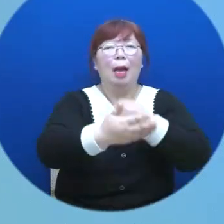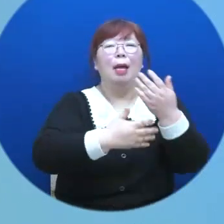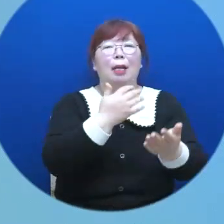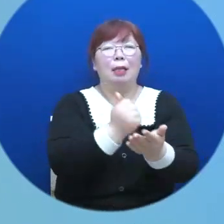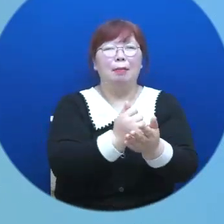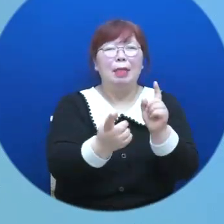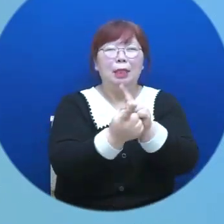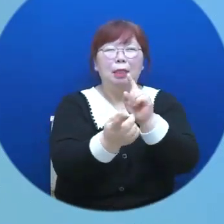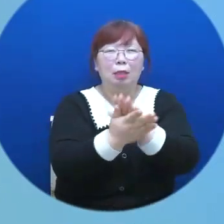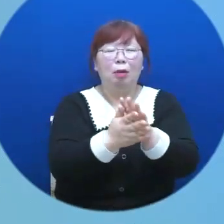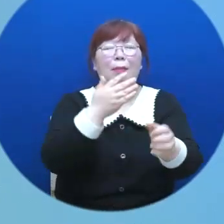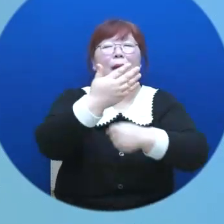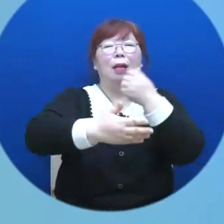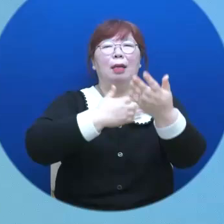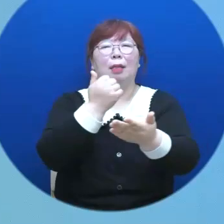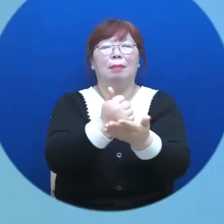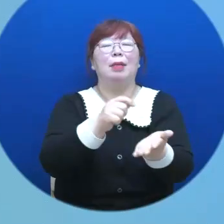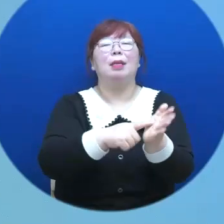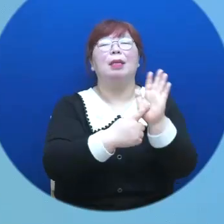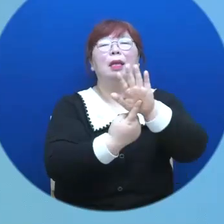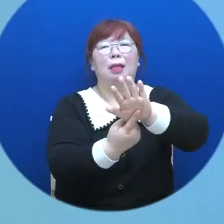친히 직접 나타나요.